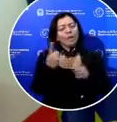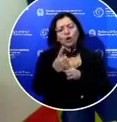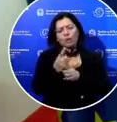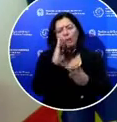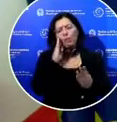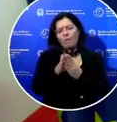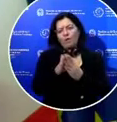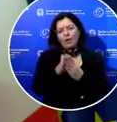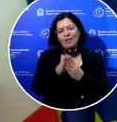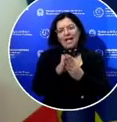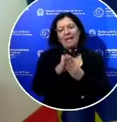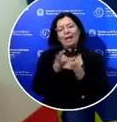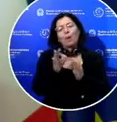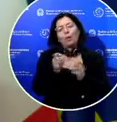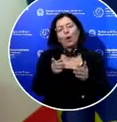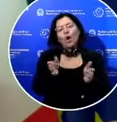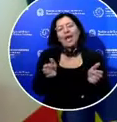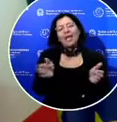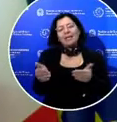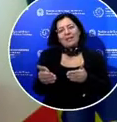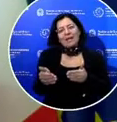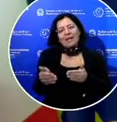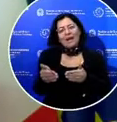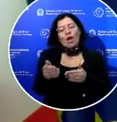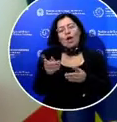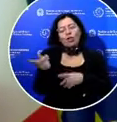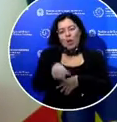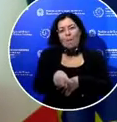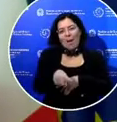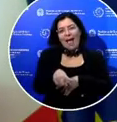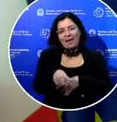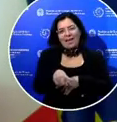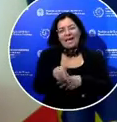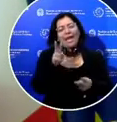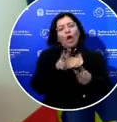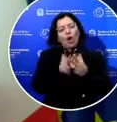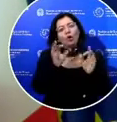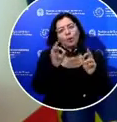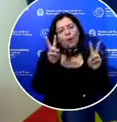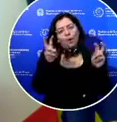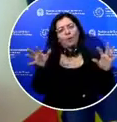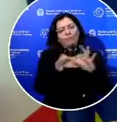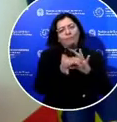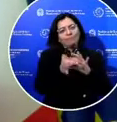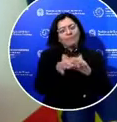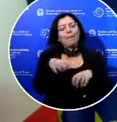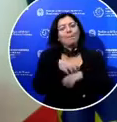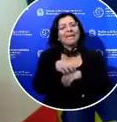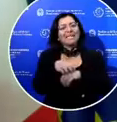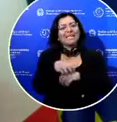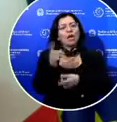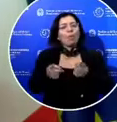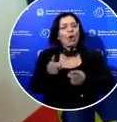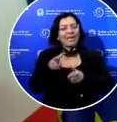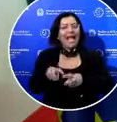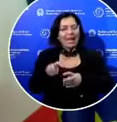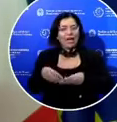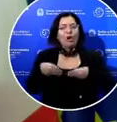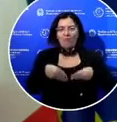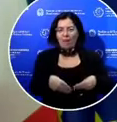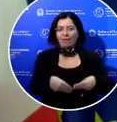nell'ambito della sessione tecnica che avrà luogo domani, a cui parteciperà un rappresentante del Ministero delle Politiche Agricole. L'obiettivo